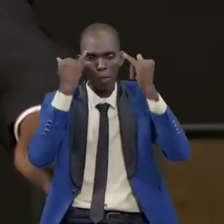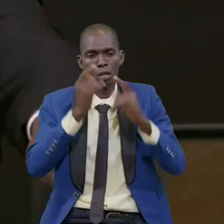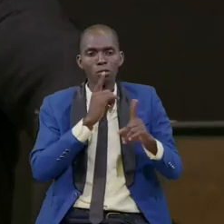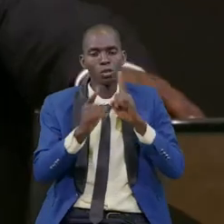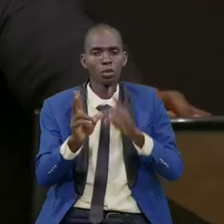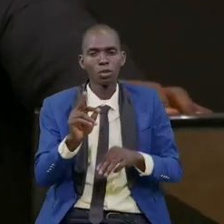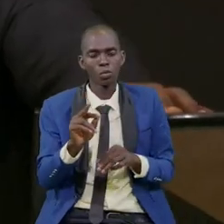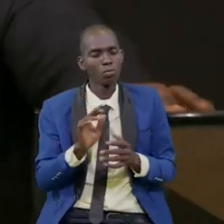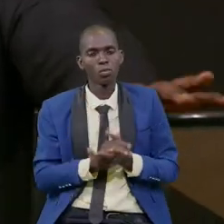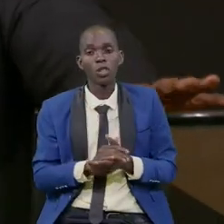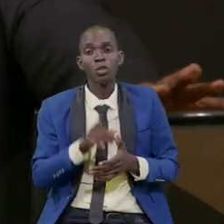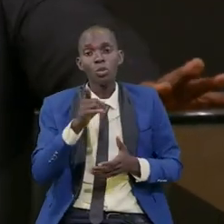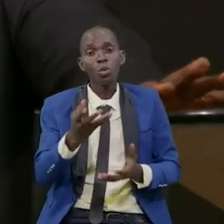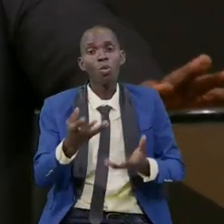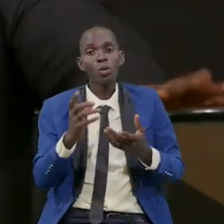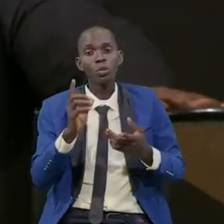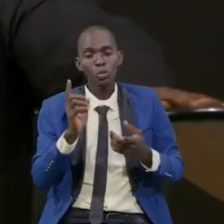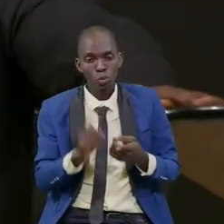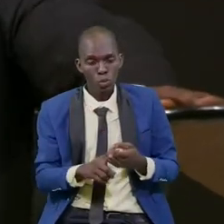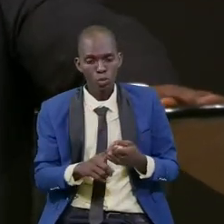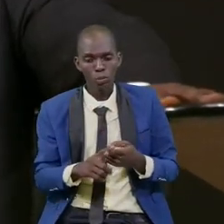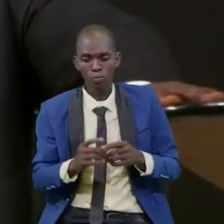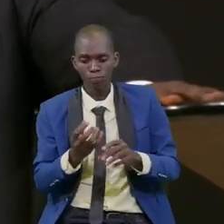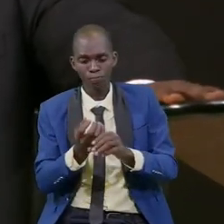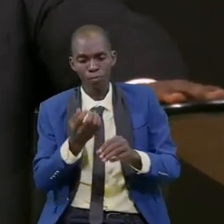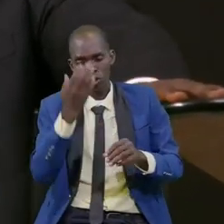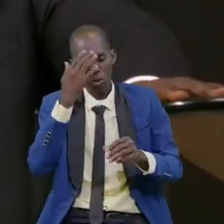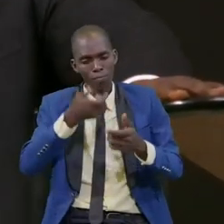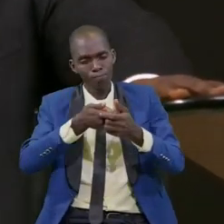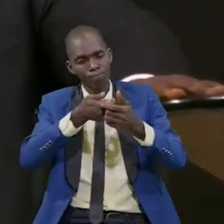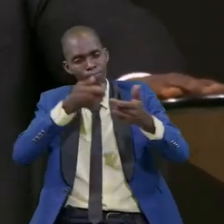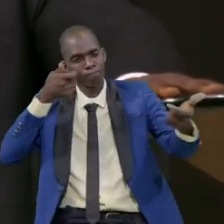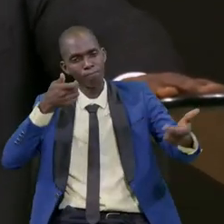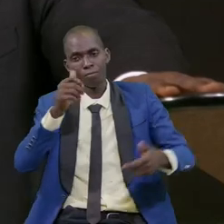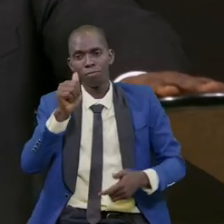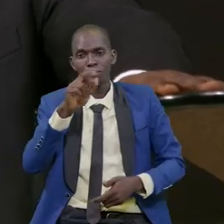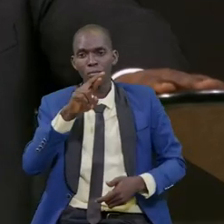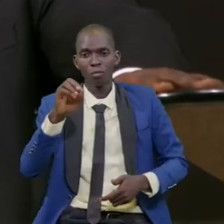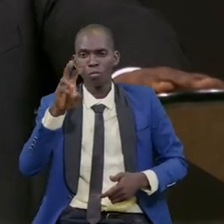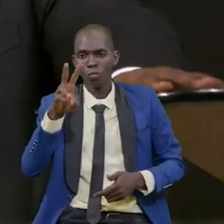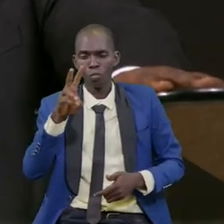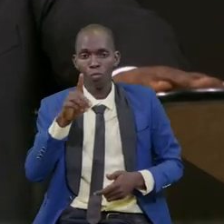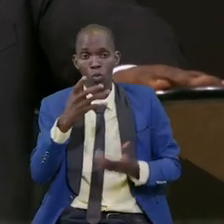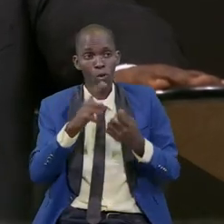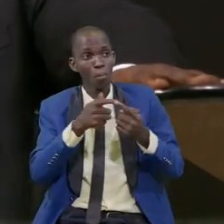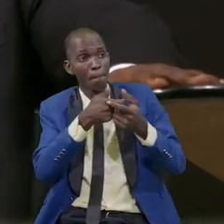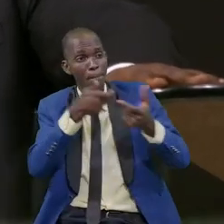Vous devez ordonner bien votre discussion. Vous voulez jeter une flèche. Vous avez une